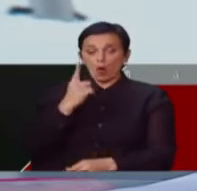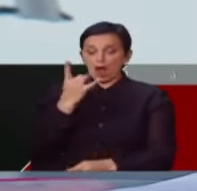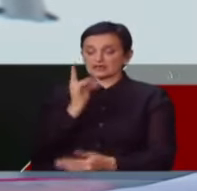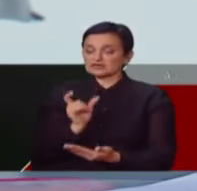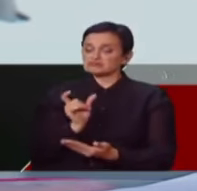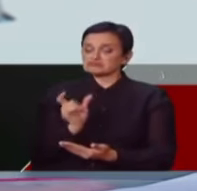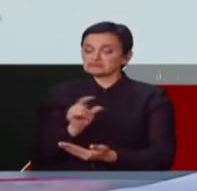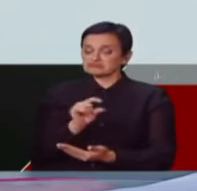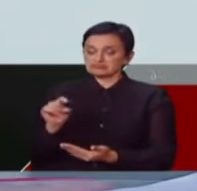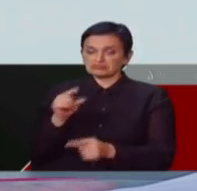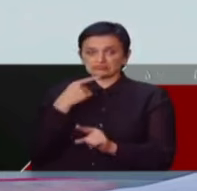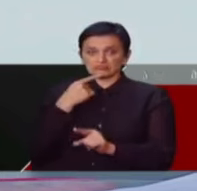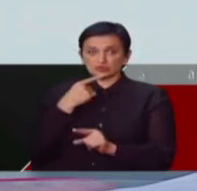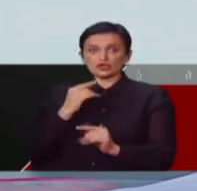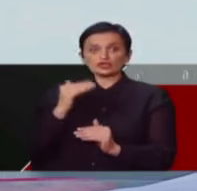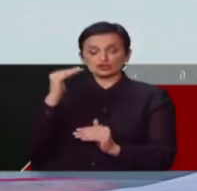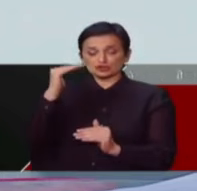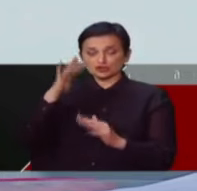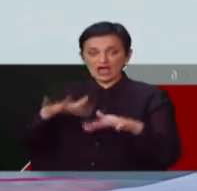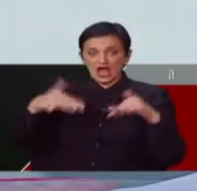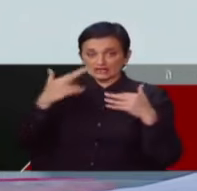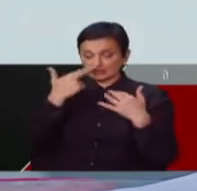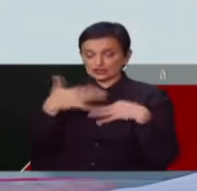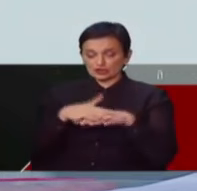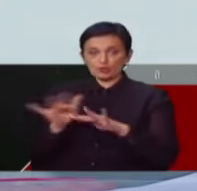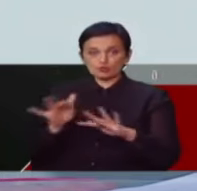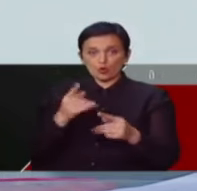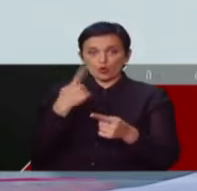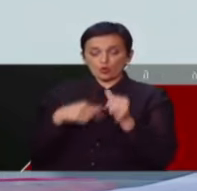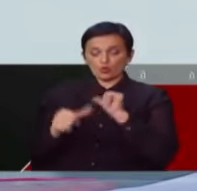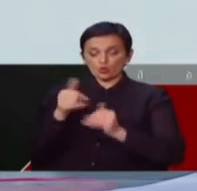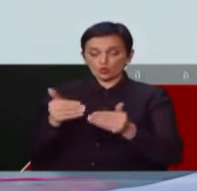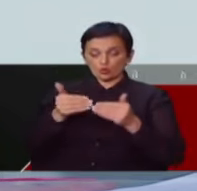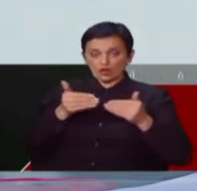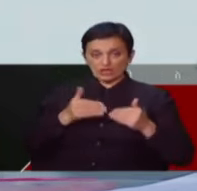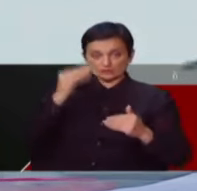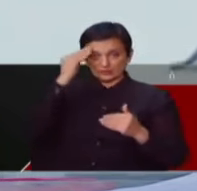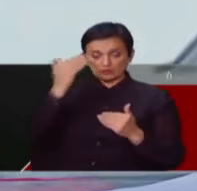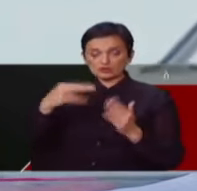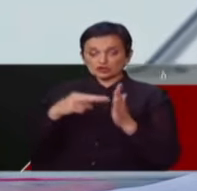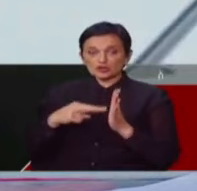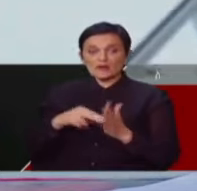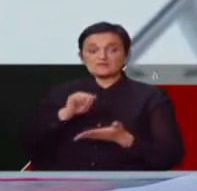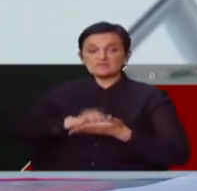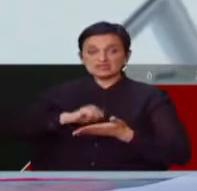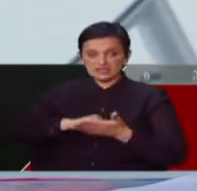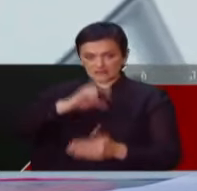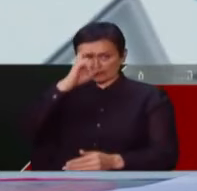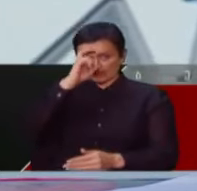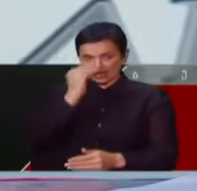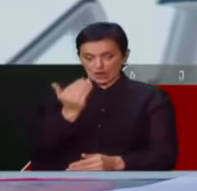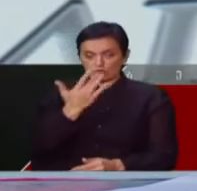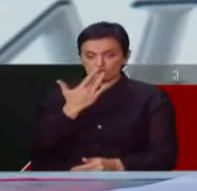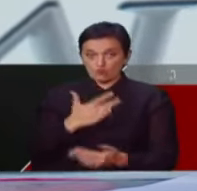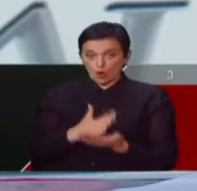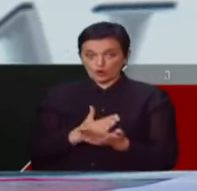არის ნახსენები, რაც მათ ჩრდილოატლანტიკურ ალიანსში ინტეგრაციის პროცესში უკანდახევად მიაჩნიათ. მათივე შეფასებით ამის მიზეზი ხელისუფლების